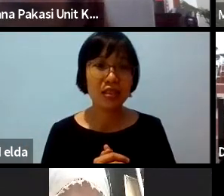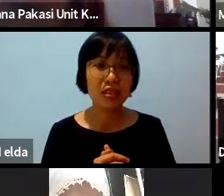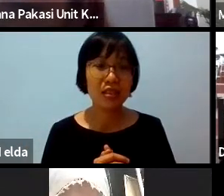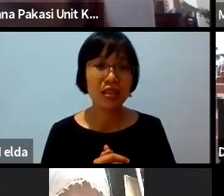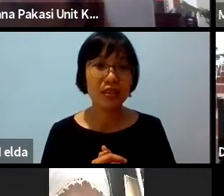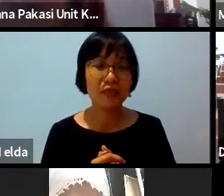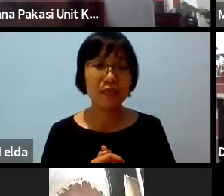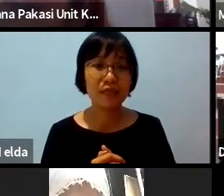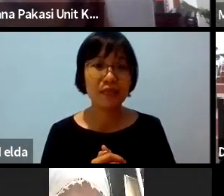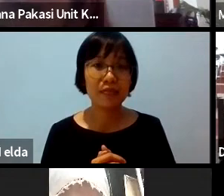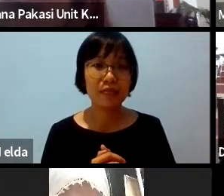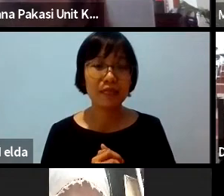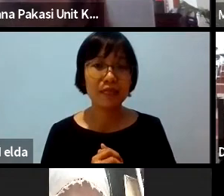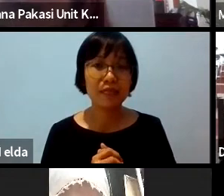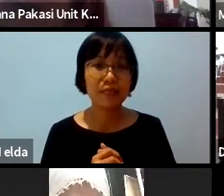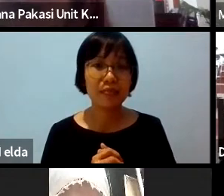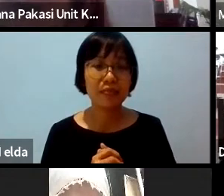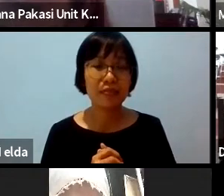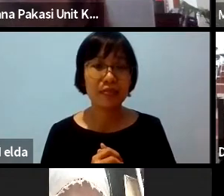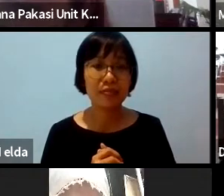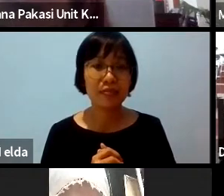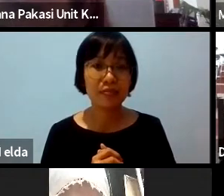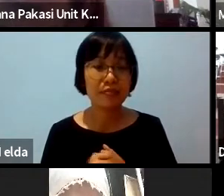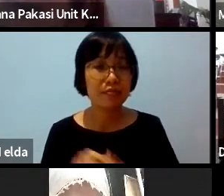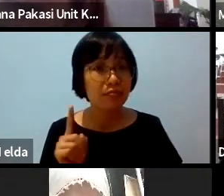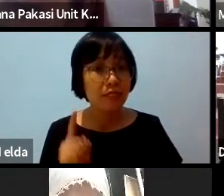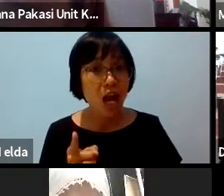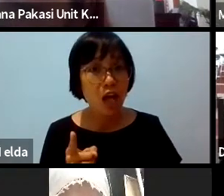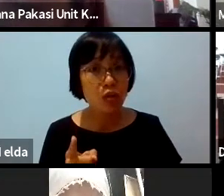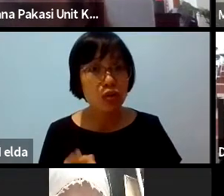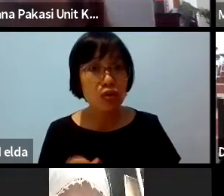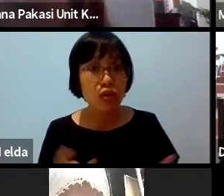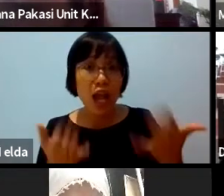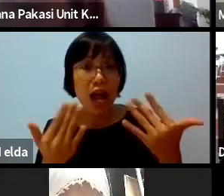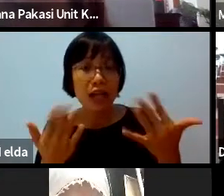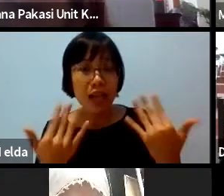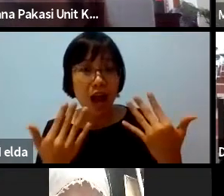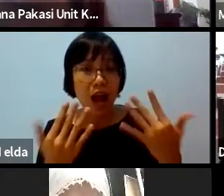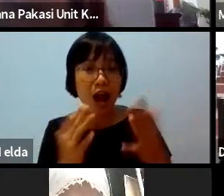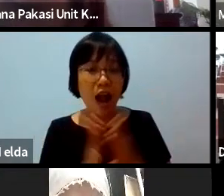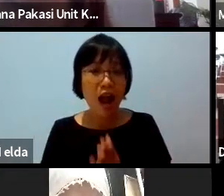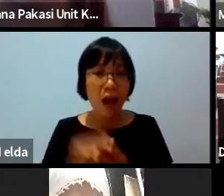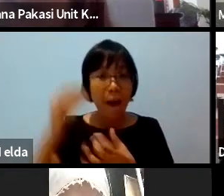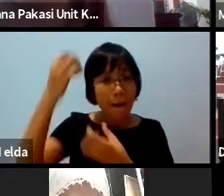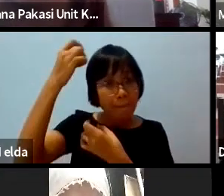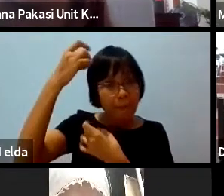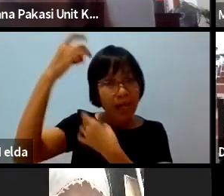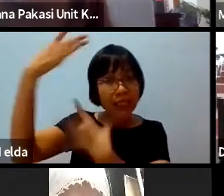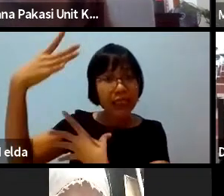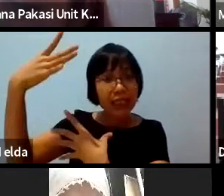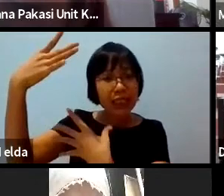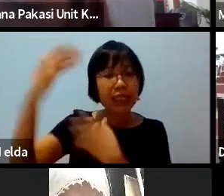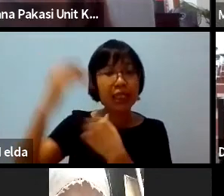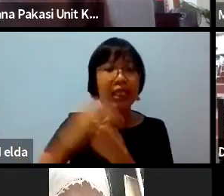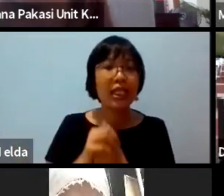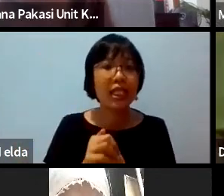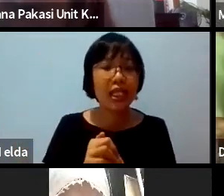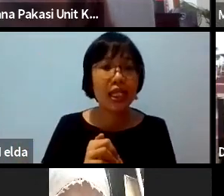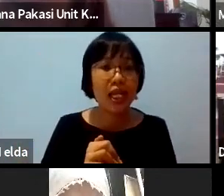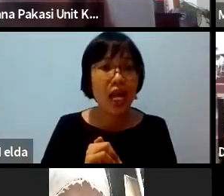itu juga harus diajak gitu, dan sebagai kolektif memang kita nggak bisa